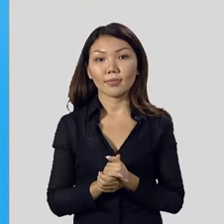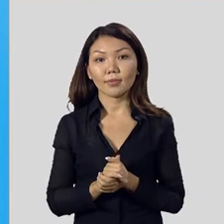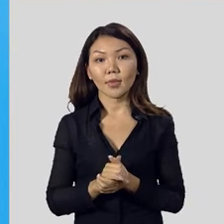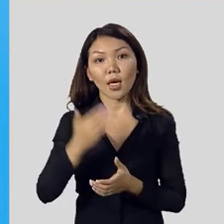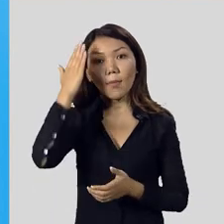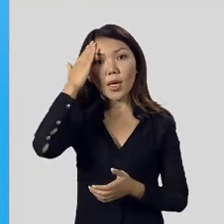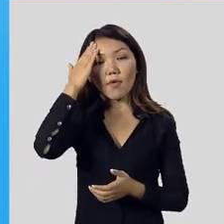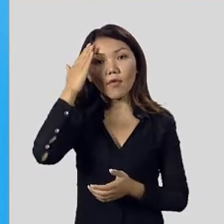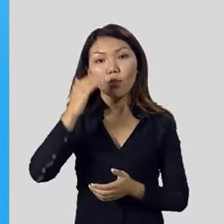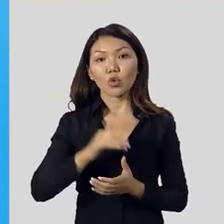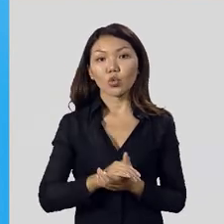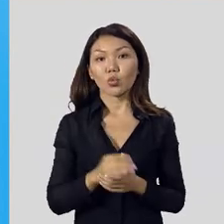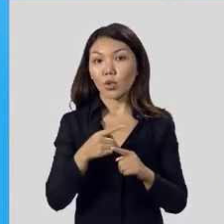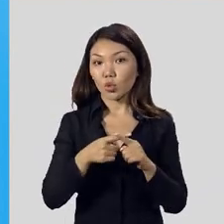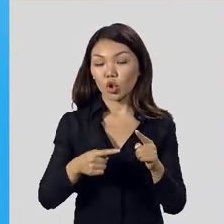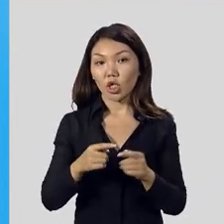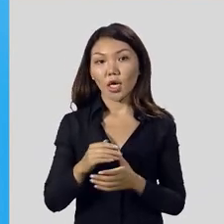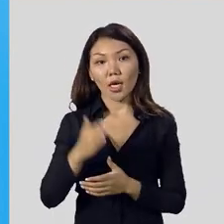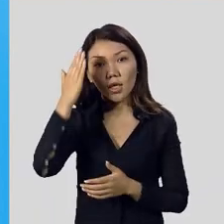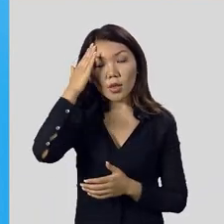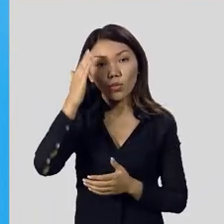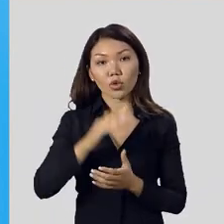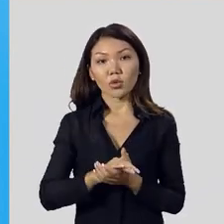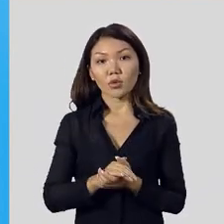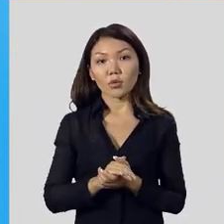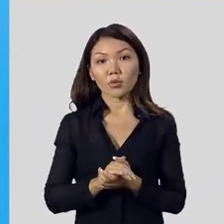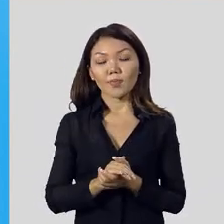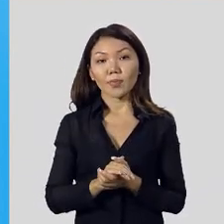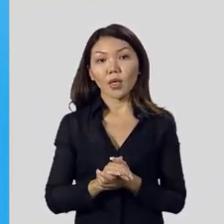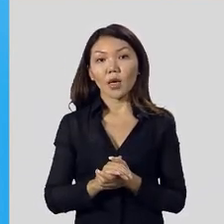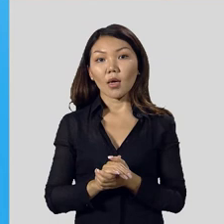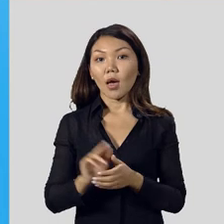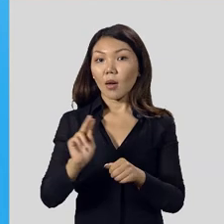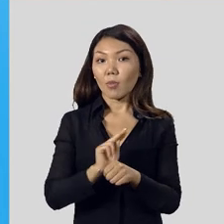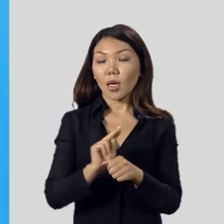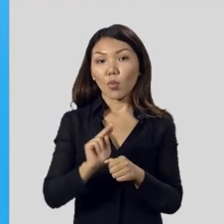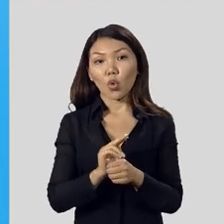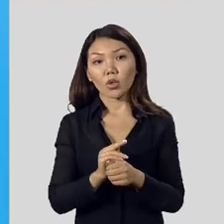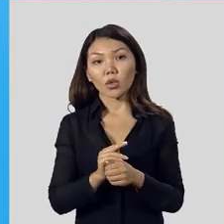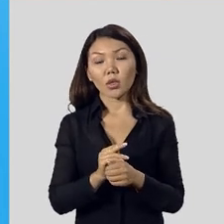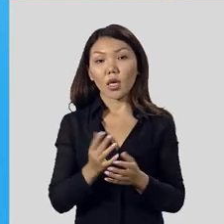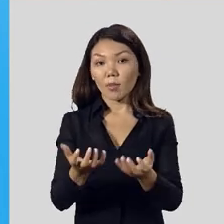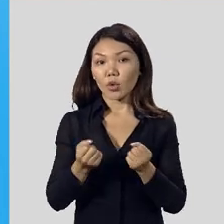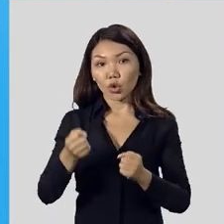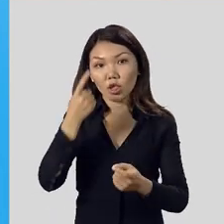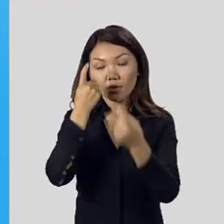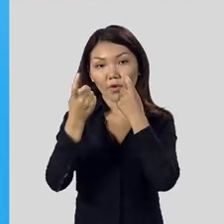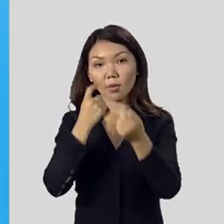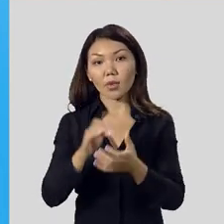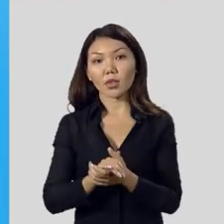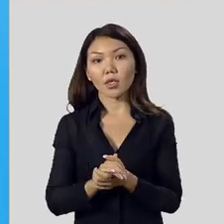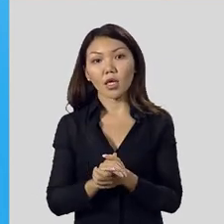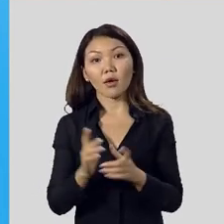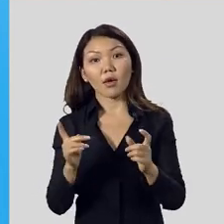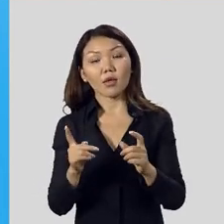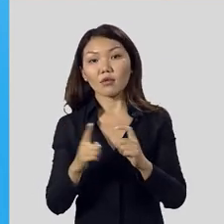полушарие специализируется на обработке информации, которая выражается не в словах, а в